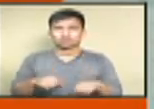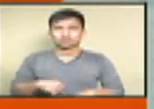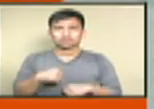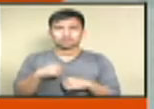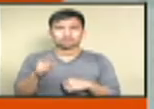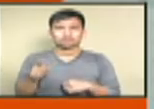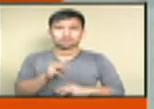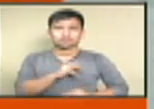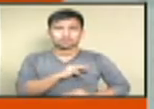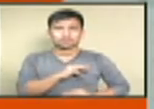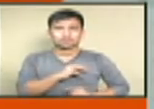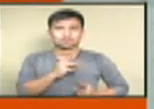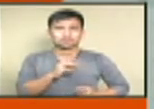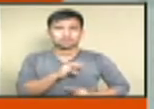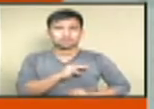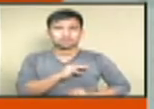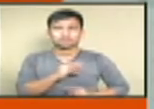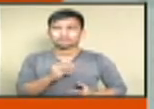itong mga marshal na ito.